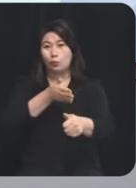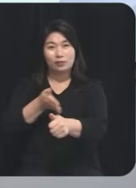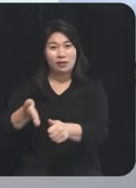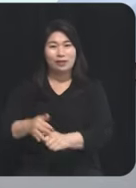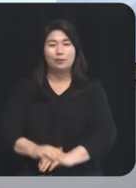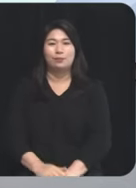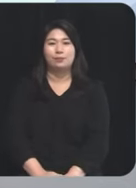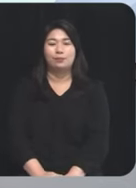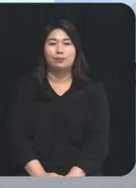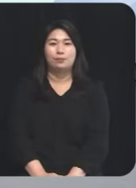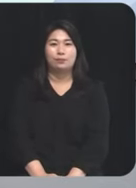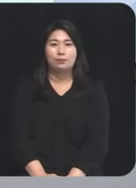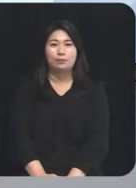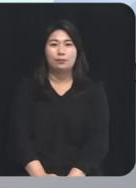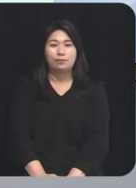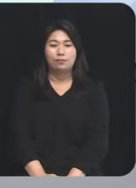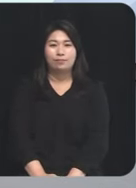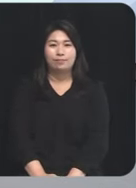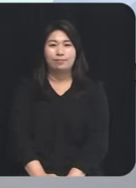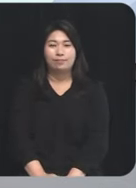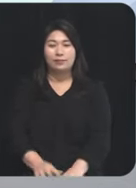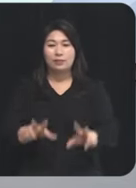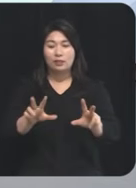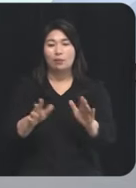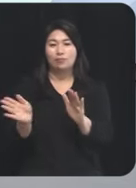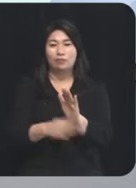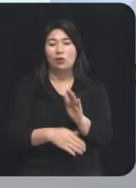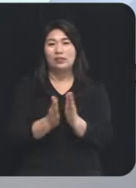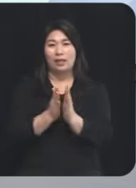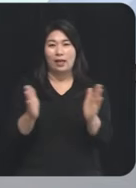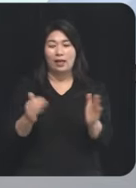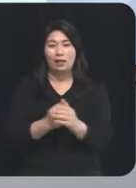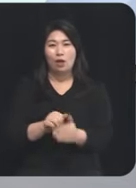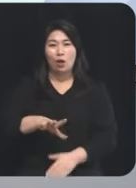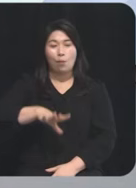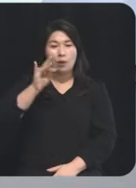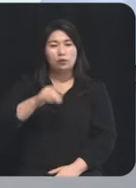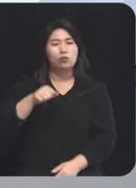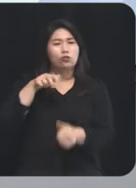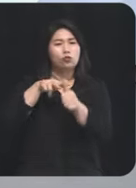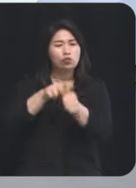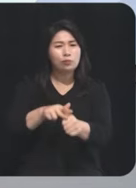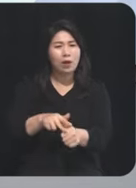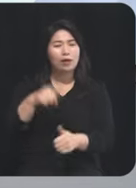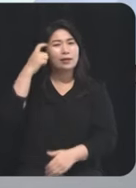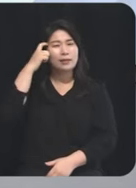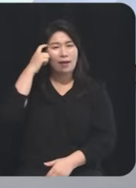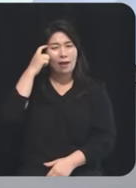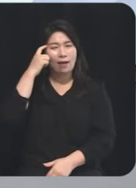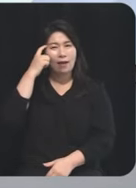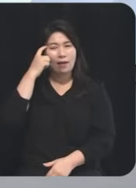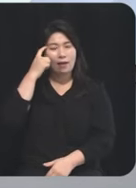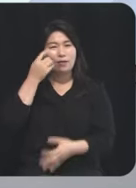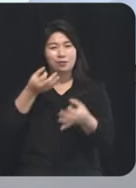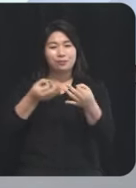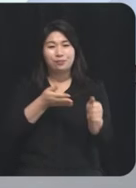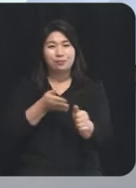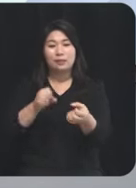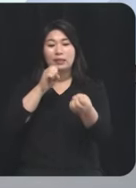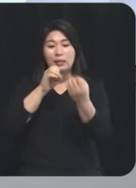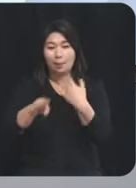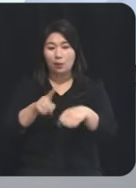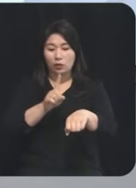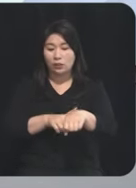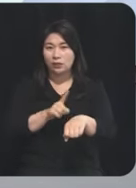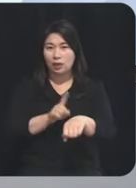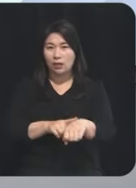것을 당부드리겠습니다. 그러면 시작을 해보도록 하겠습니다. 먼저 출마의 변을 들어보도록 할 텐데요. 답변 시각은